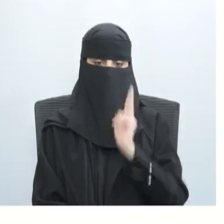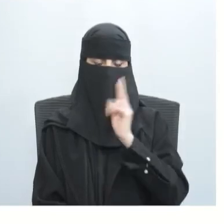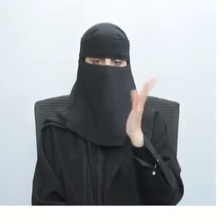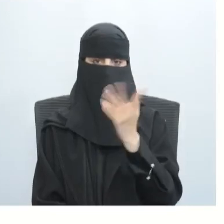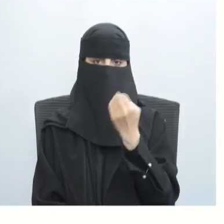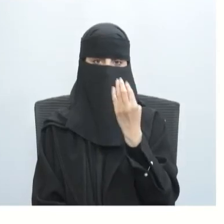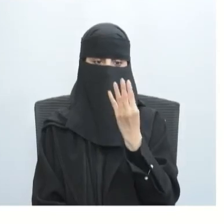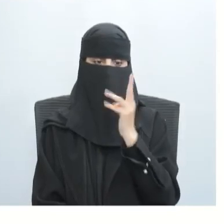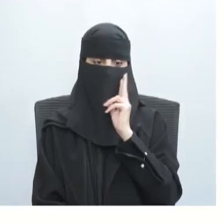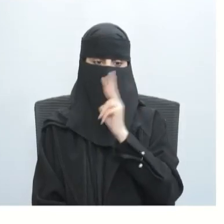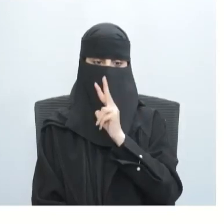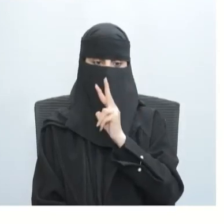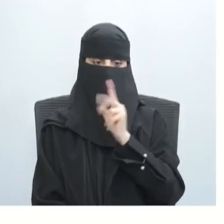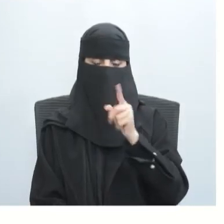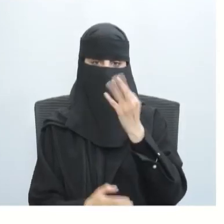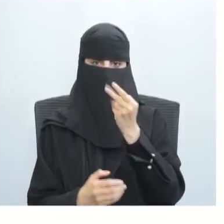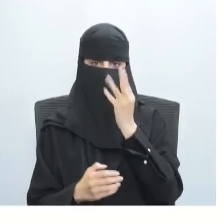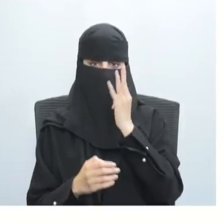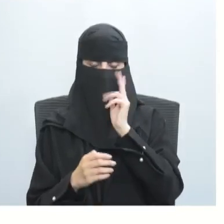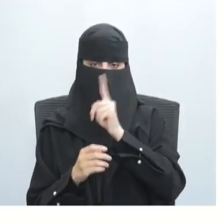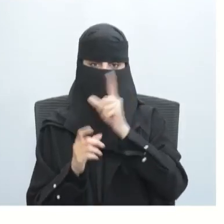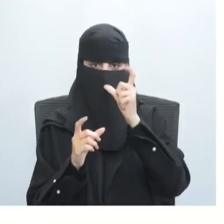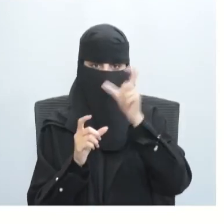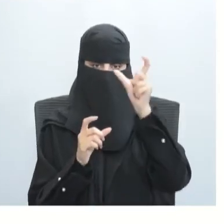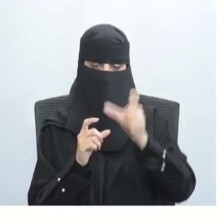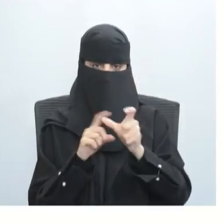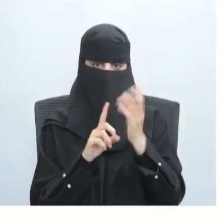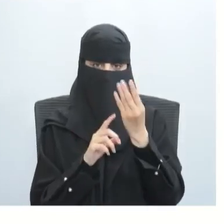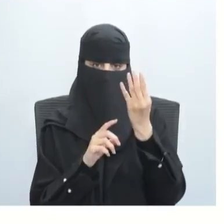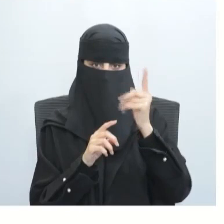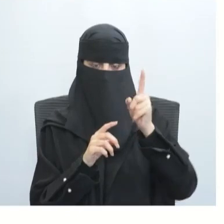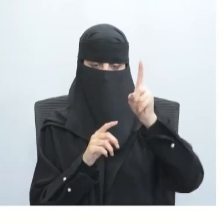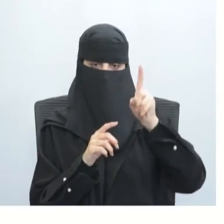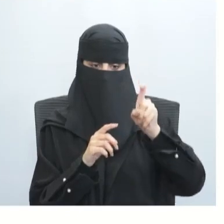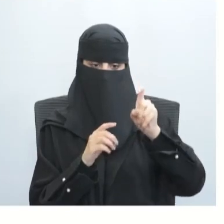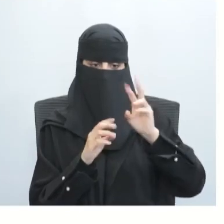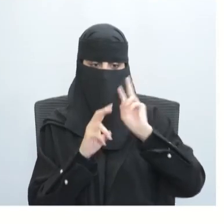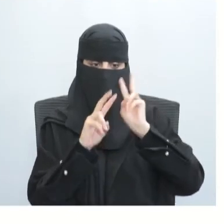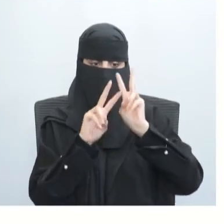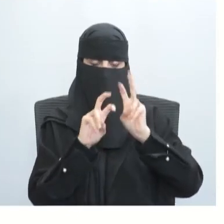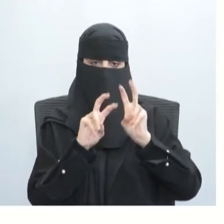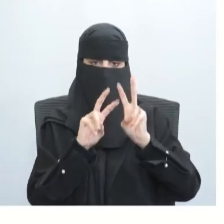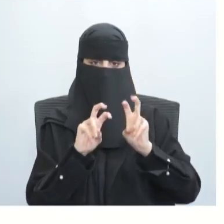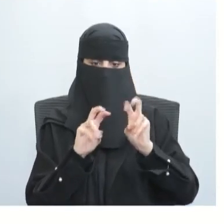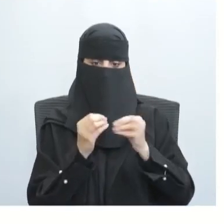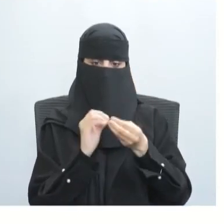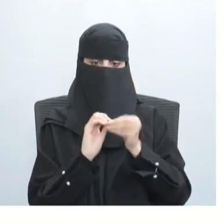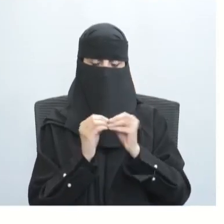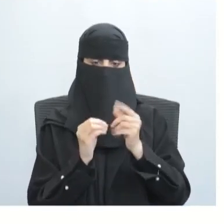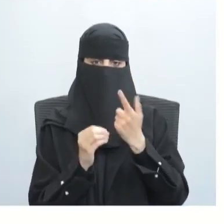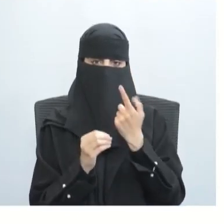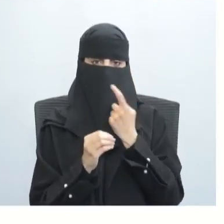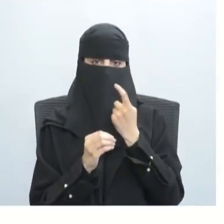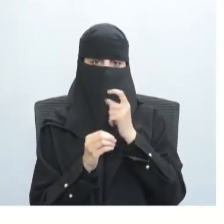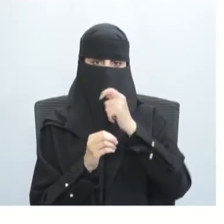نضغط على زر فيديو ثم نضغط على نبحث عن مرشح وايت بلانس وموازنه اللون